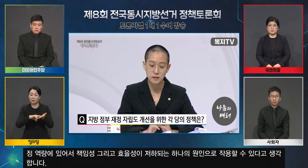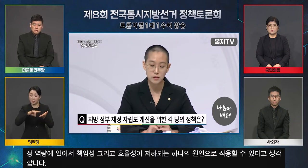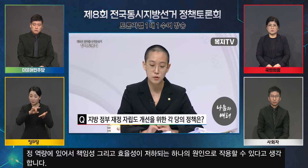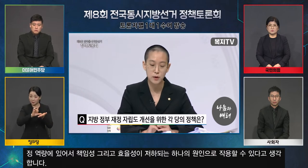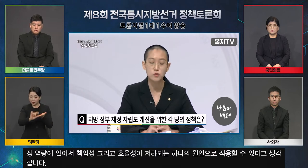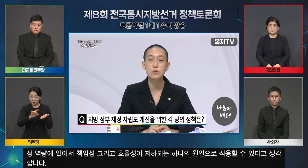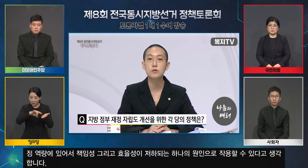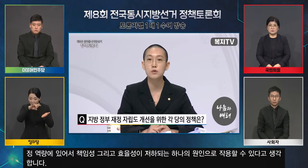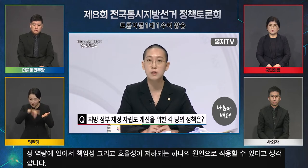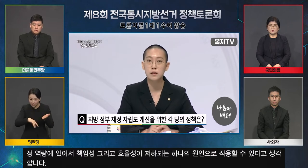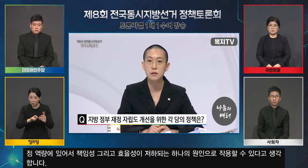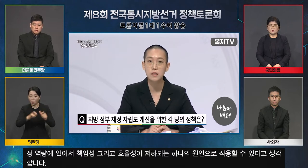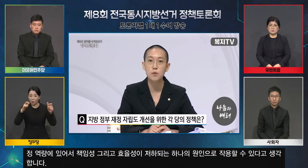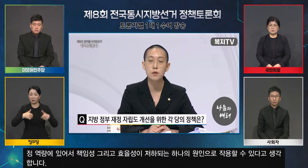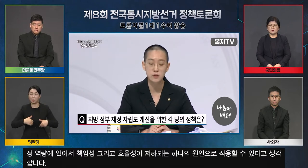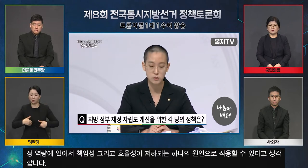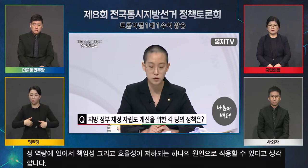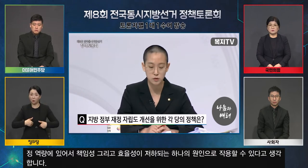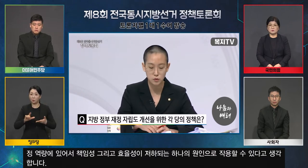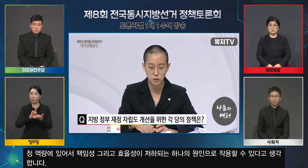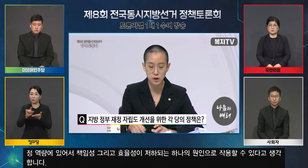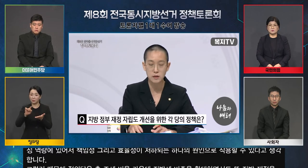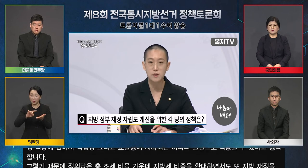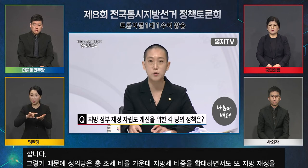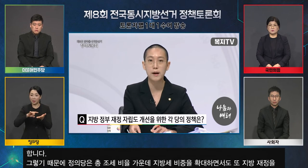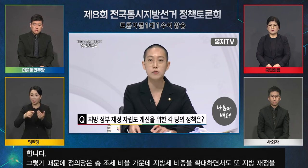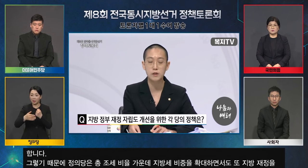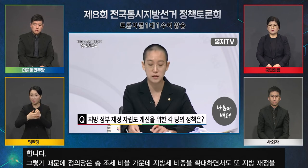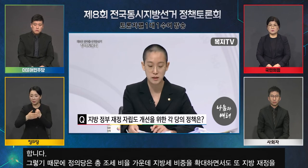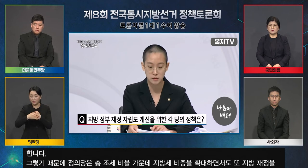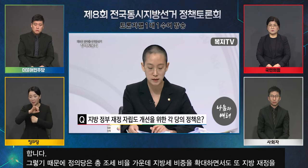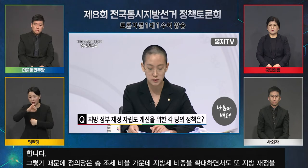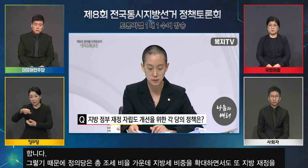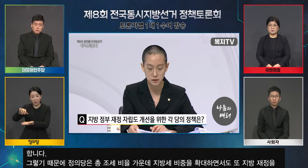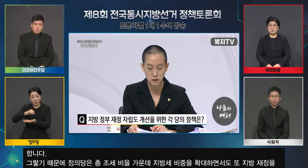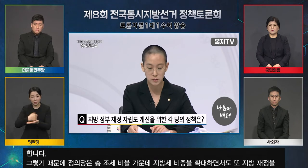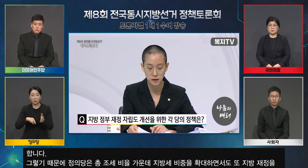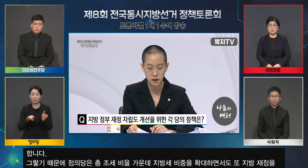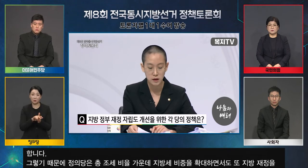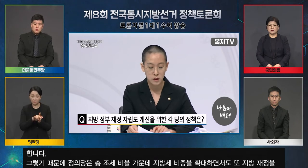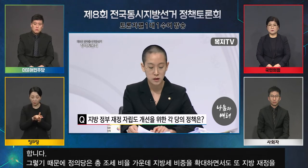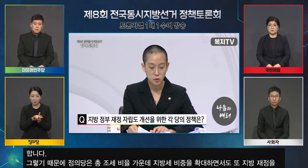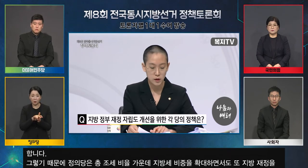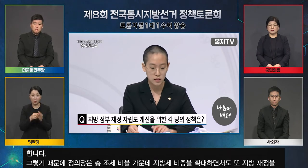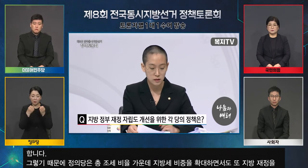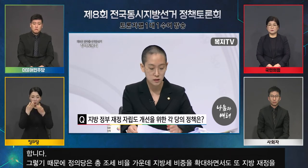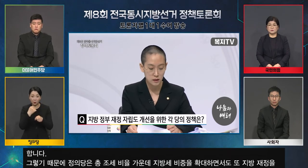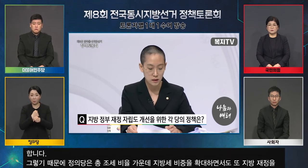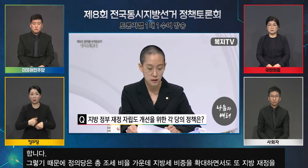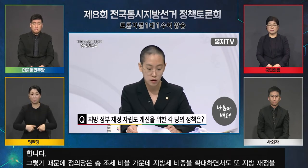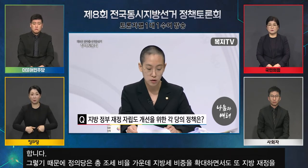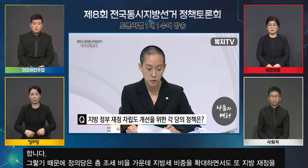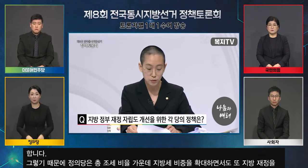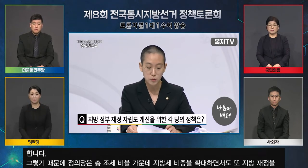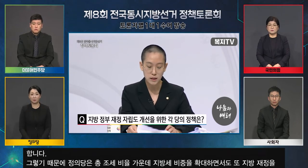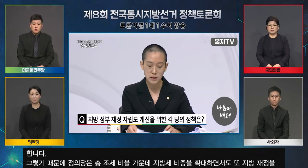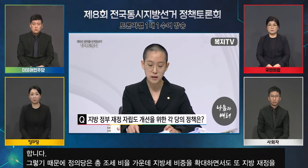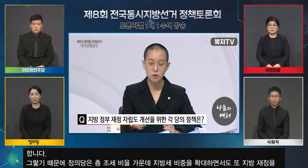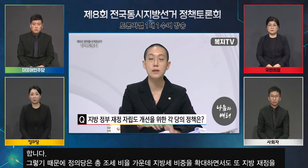지방재정을 확충할 수 있는 세원을 적극적으로 확대하고 발굴하겠다는 말씀을 드립니다. 또한 특히